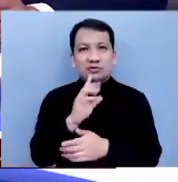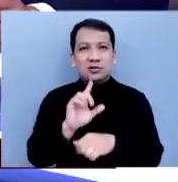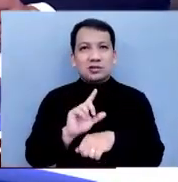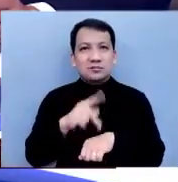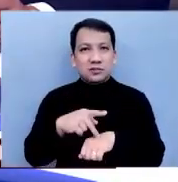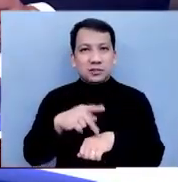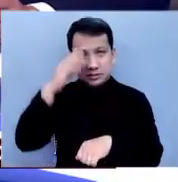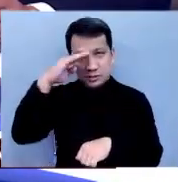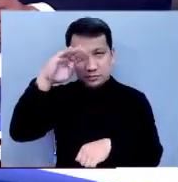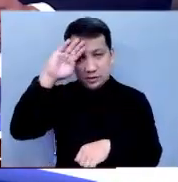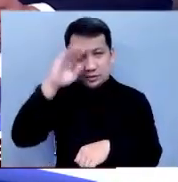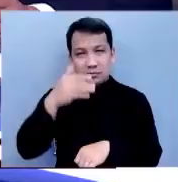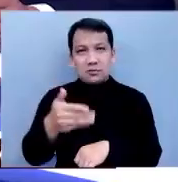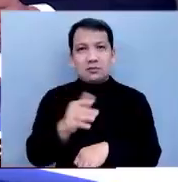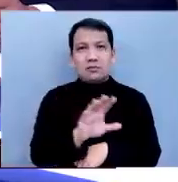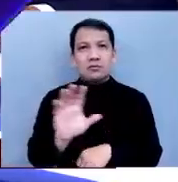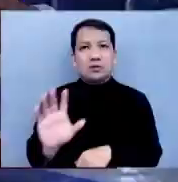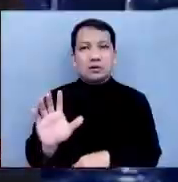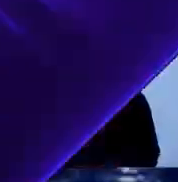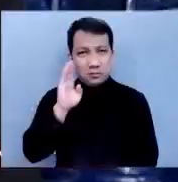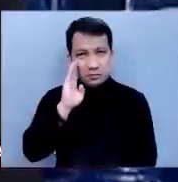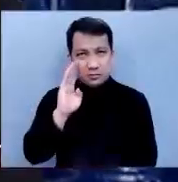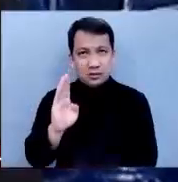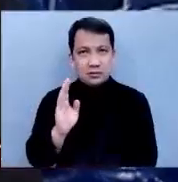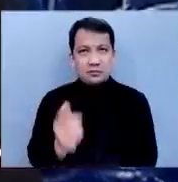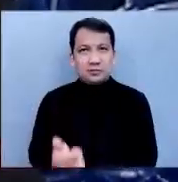Nasa frontline balitang yan, Brian Basa.